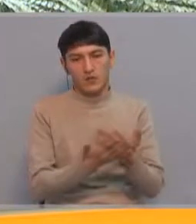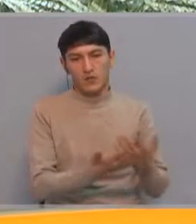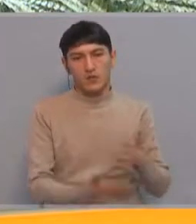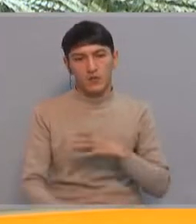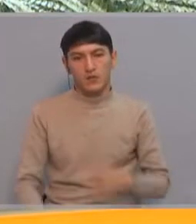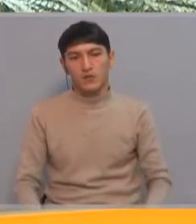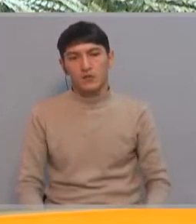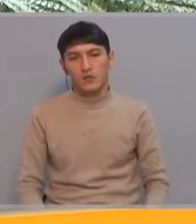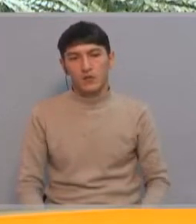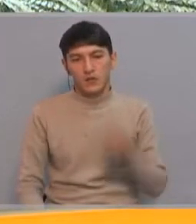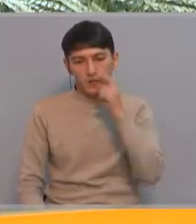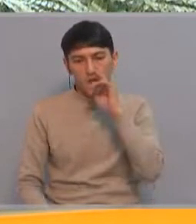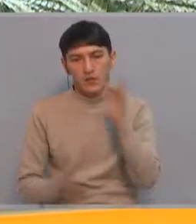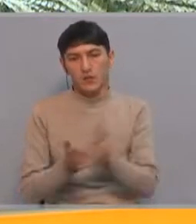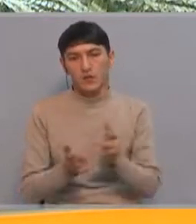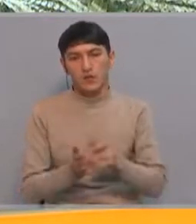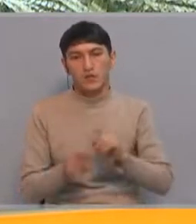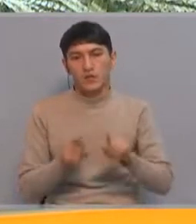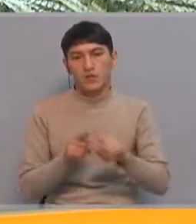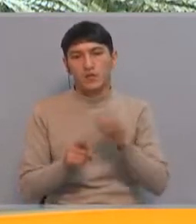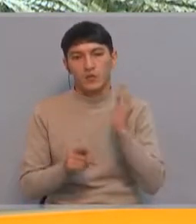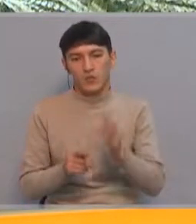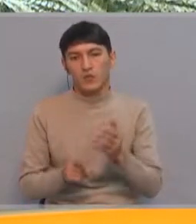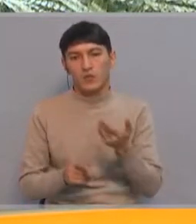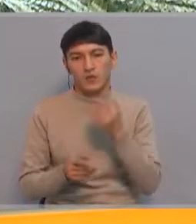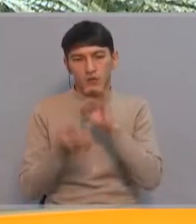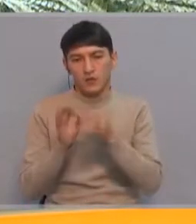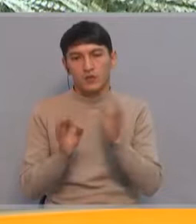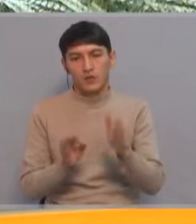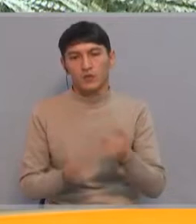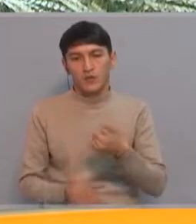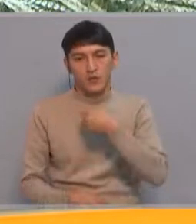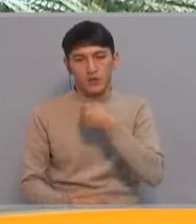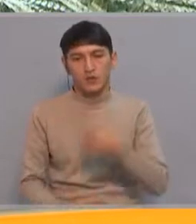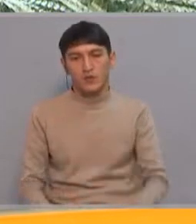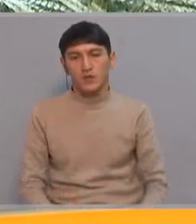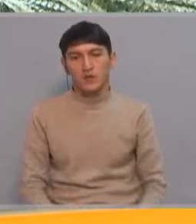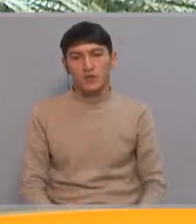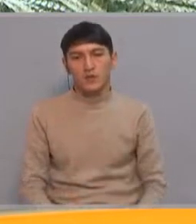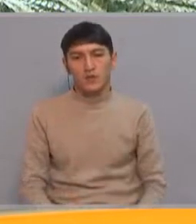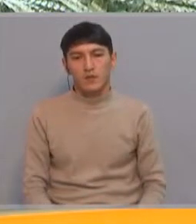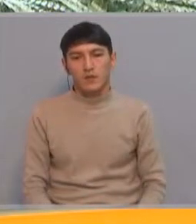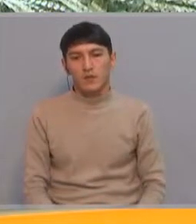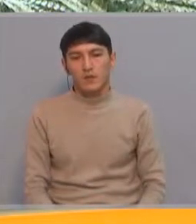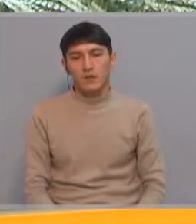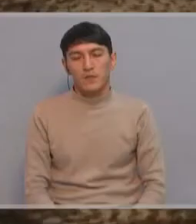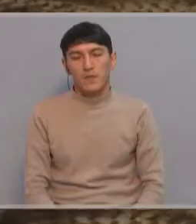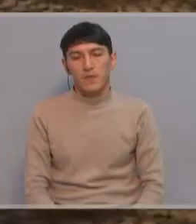танысты. Шымкенттіктер бұл нысандардың игілігін қашан көреді? Әріптесім Мақпал Рыспаеваның сюжетінен білейік.